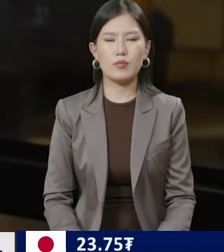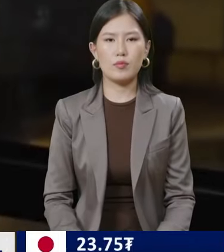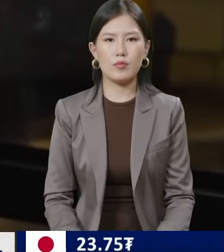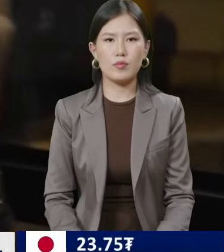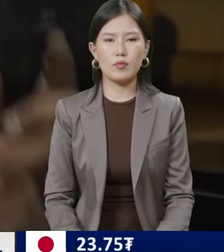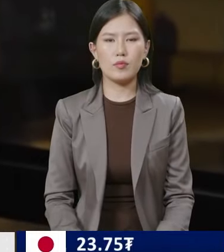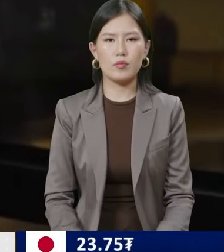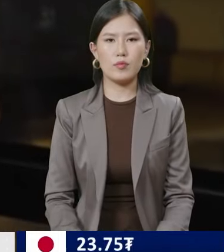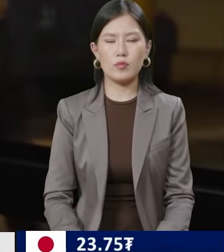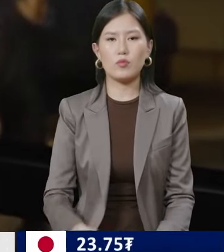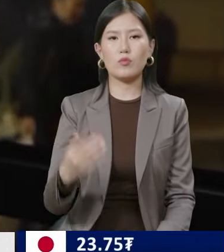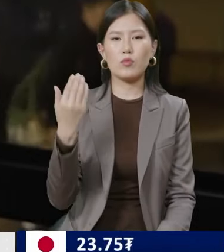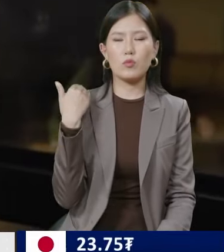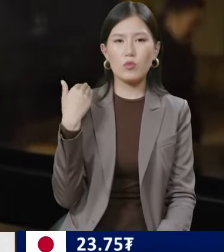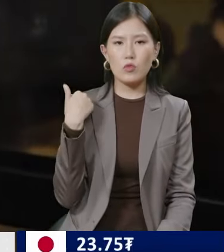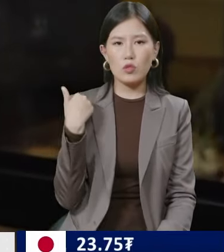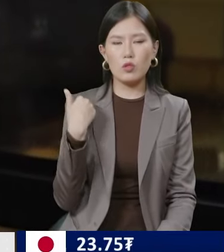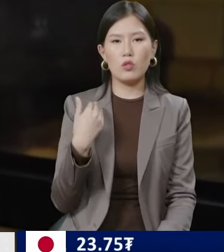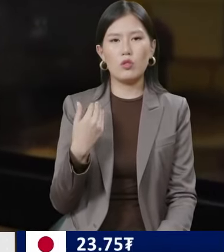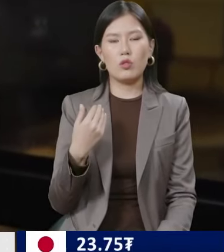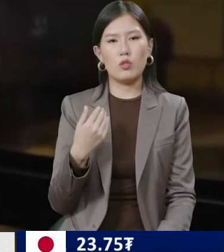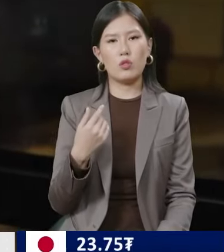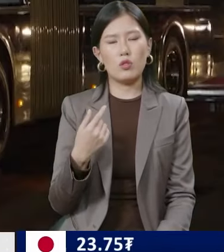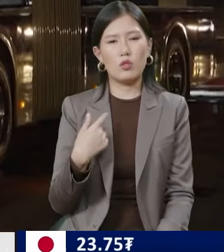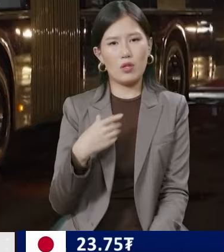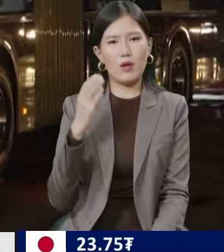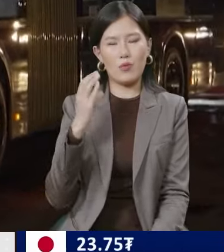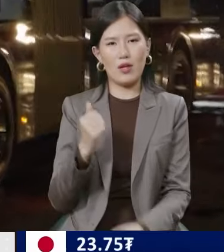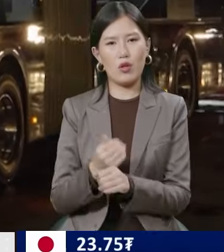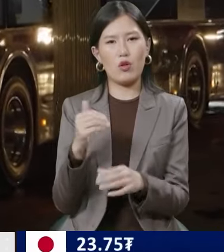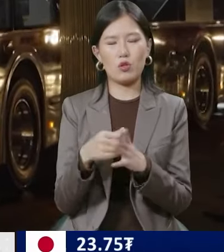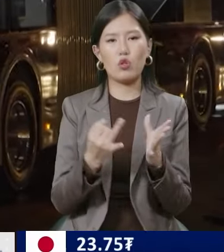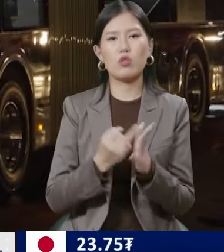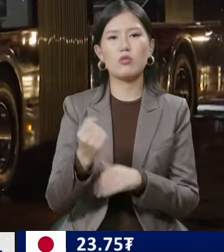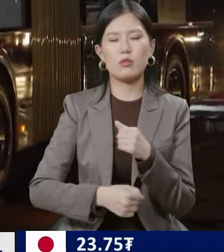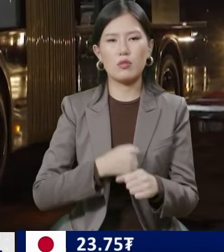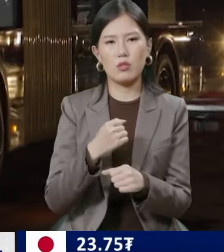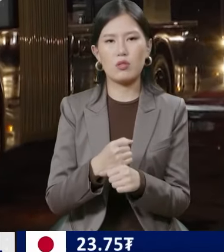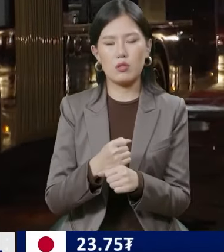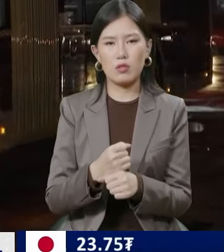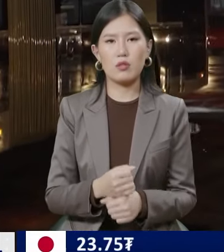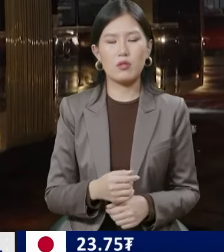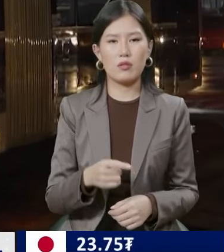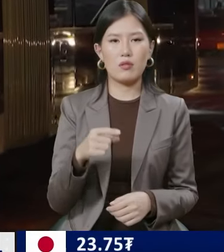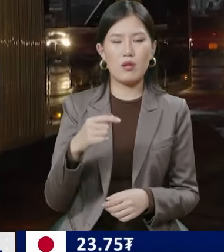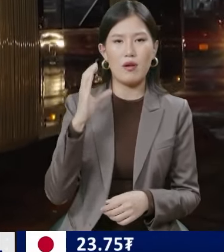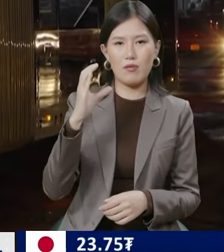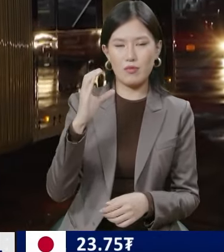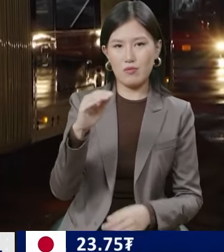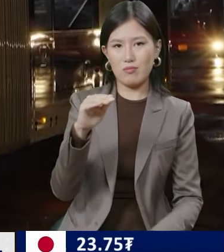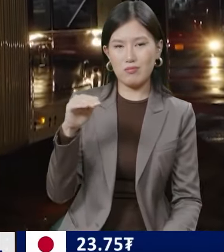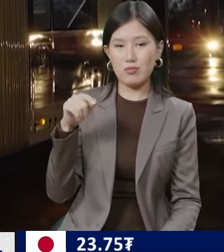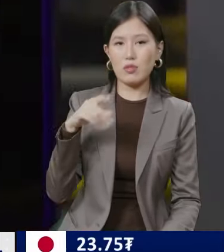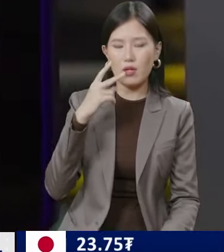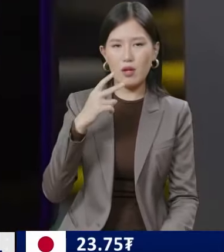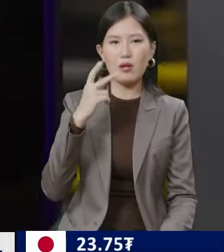Орд нь нийт нийтийн тээвэрт ороод 7 жил болж байна. А энэ машины хувьд бол 5